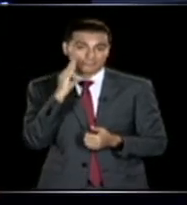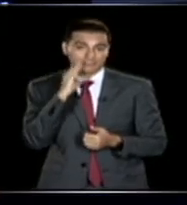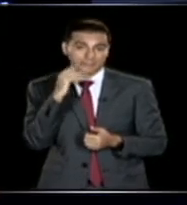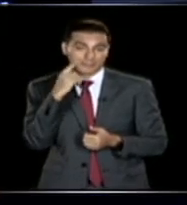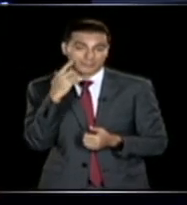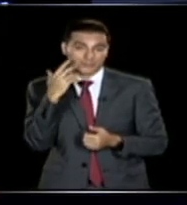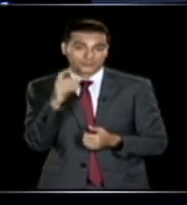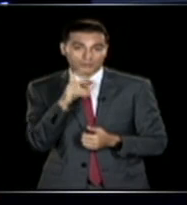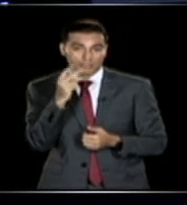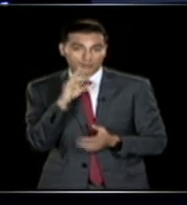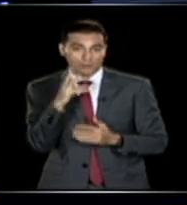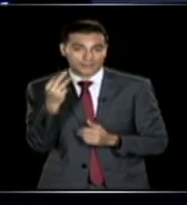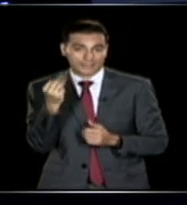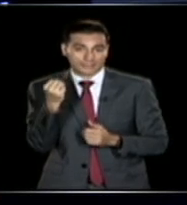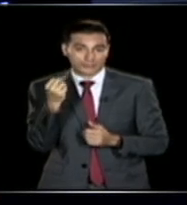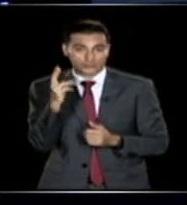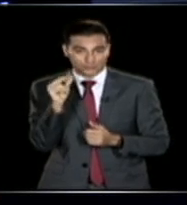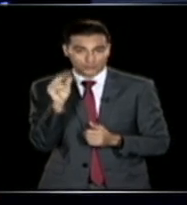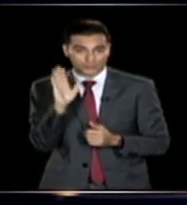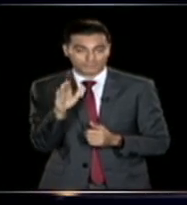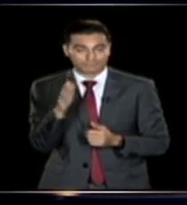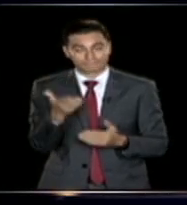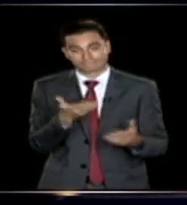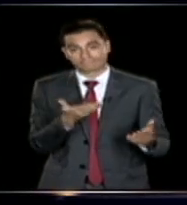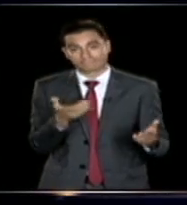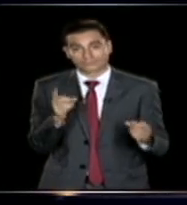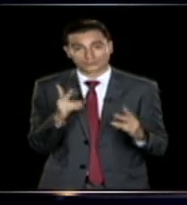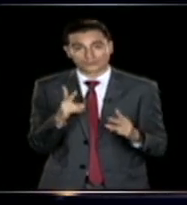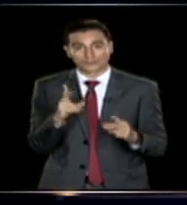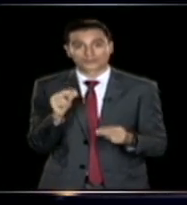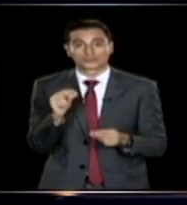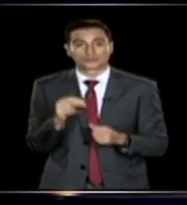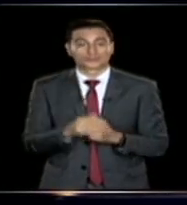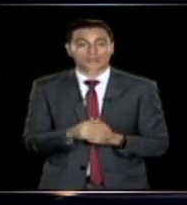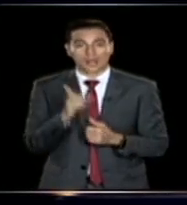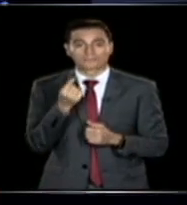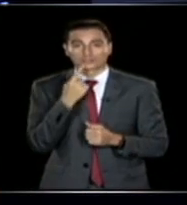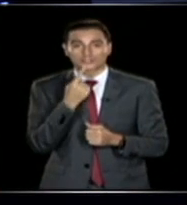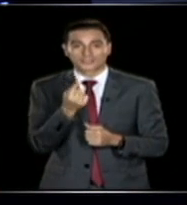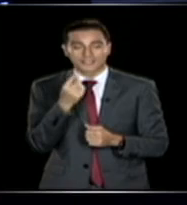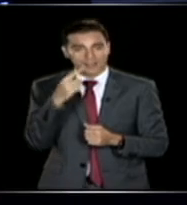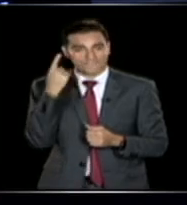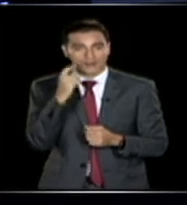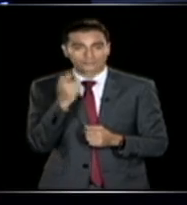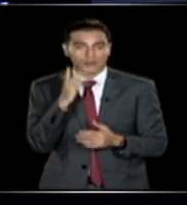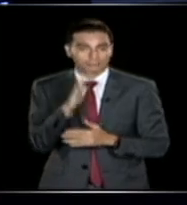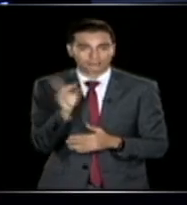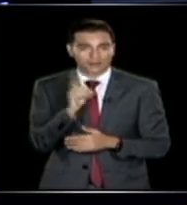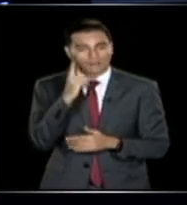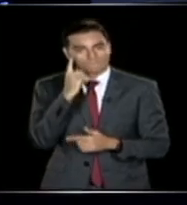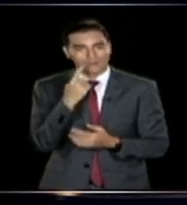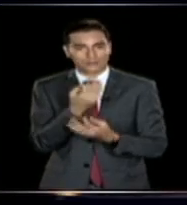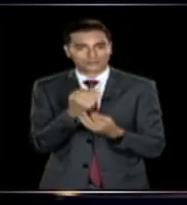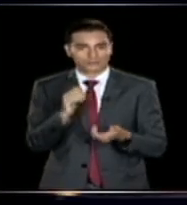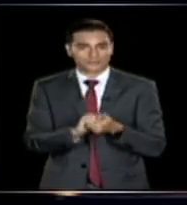سؤال ب20 نقطة ولا ب30 نقطة؟ 20 نقطة. عندك 15 ثانية، محدش